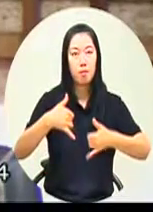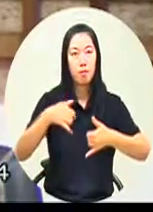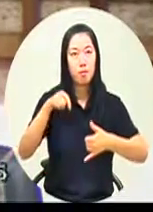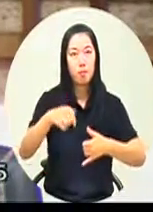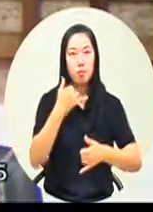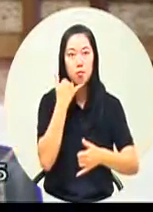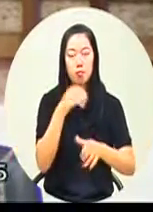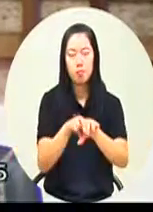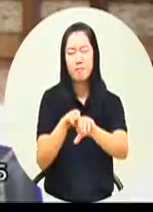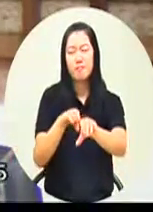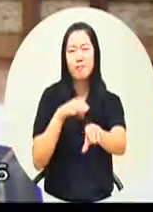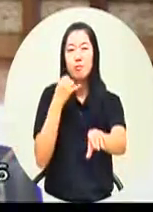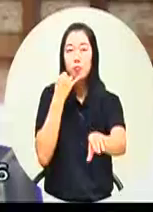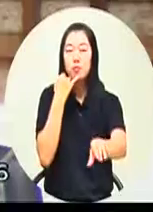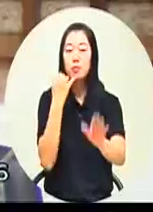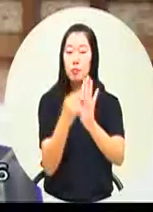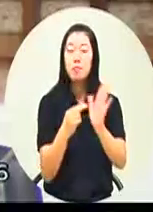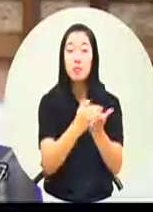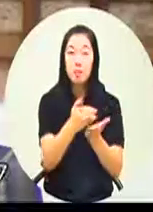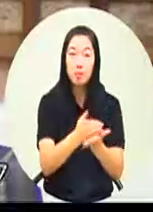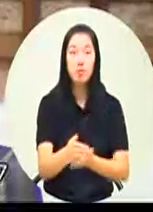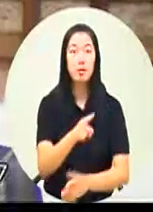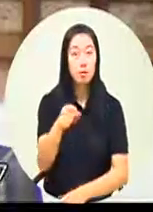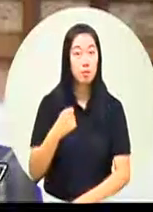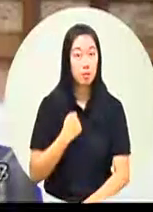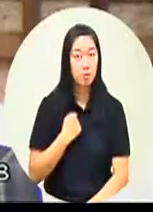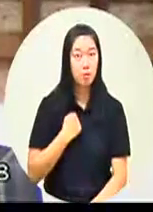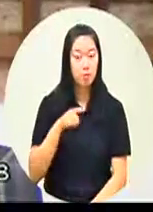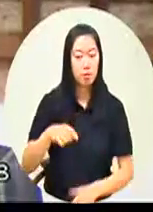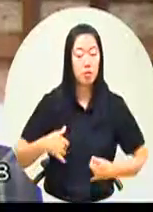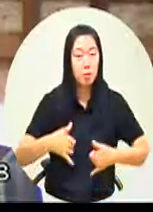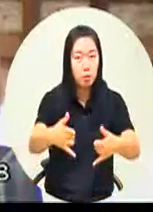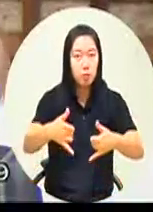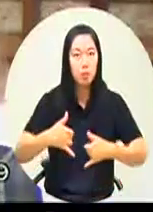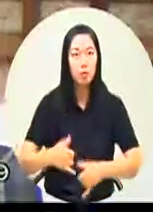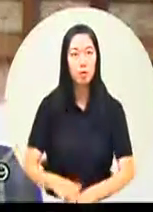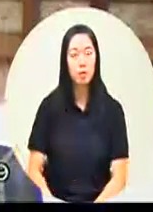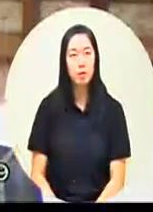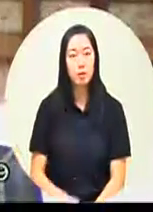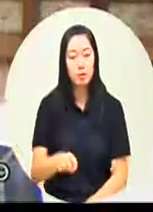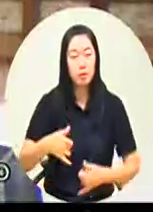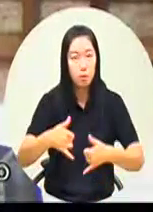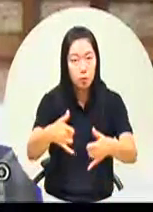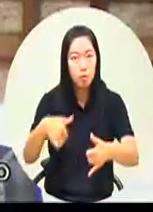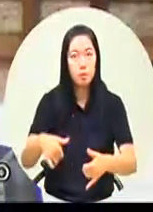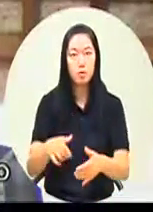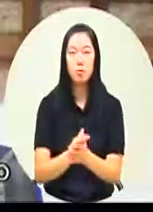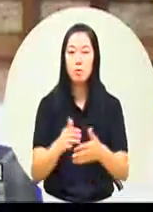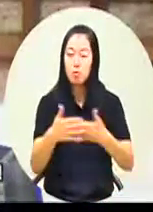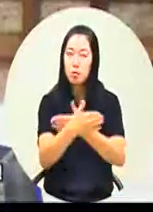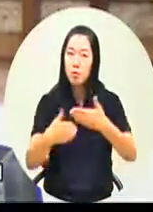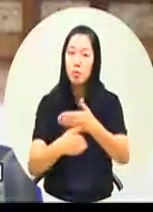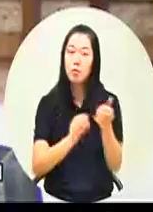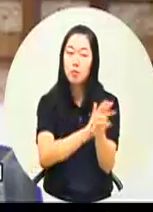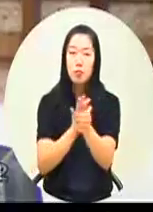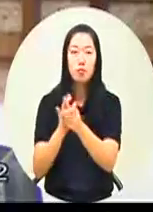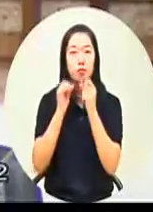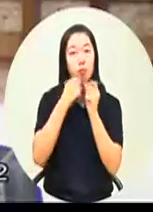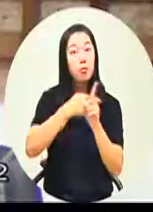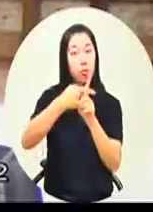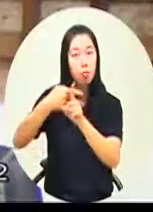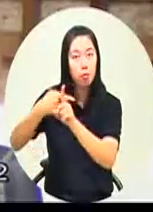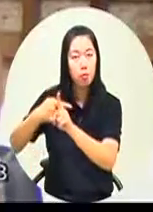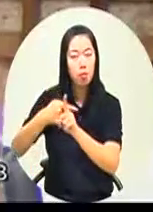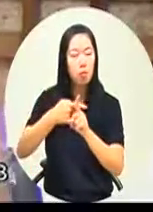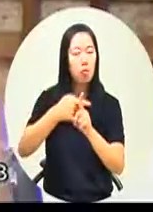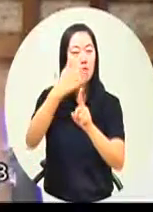这个阻碍的情形那我们也知道这该个路段在我们交通服务品质上列为很